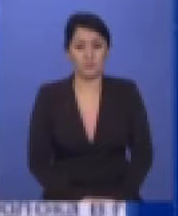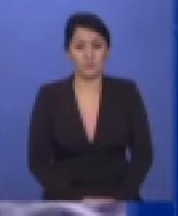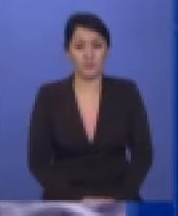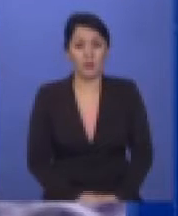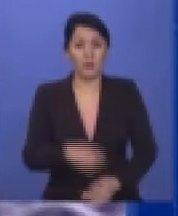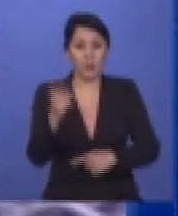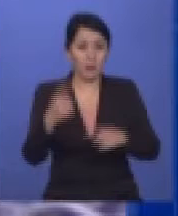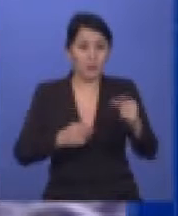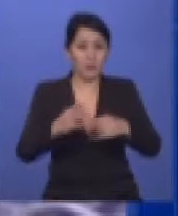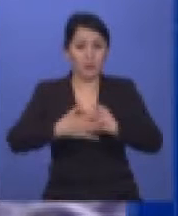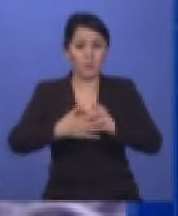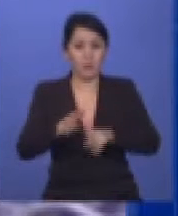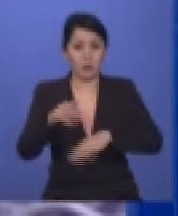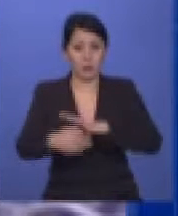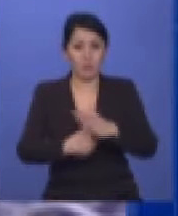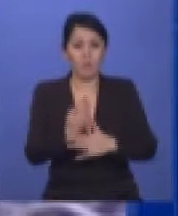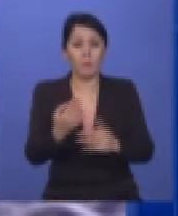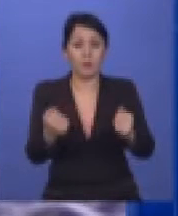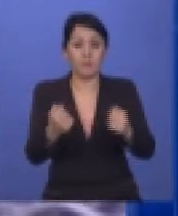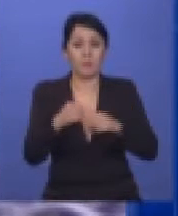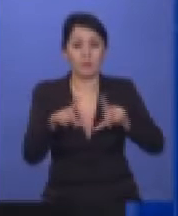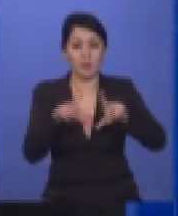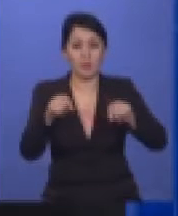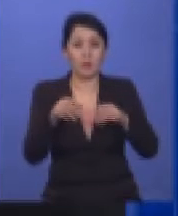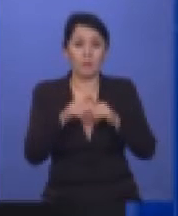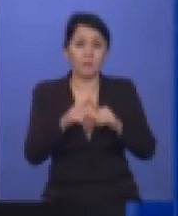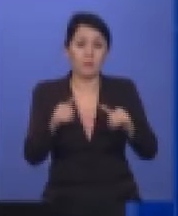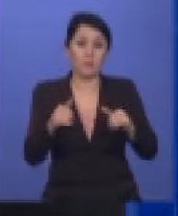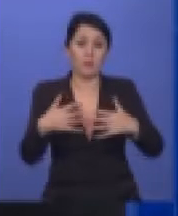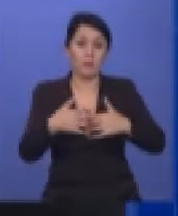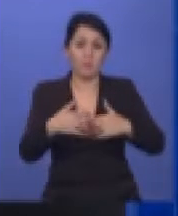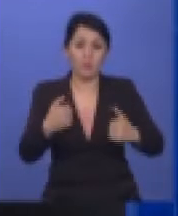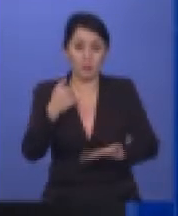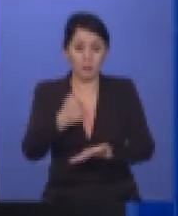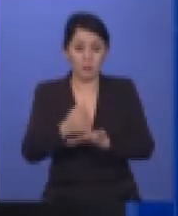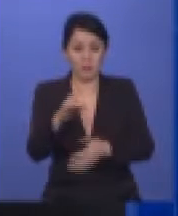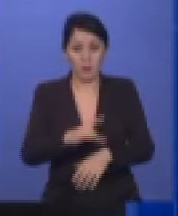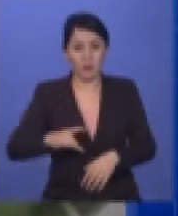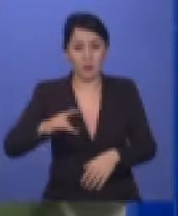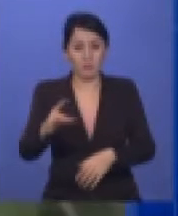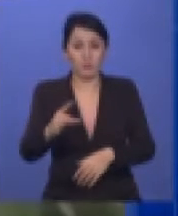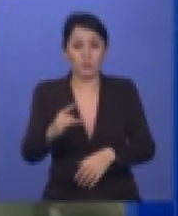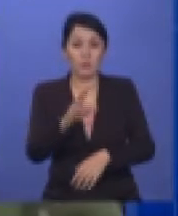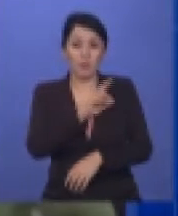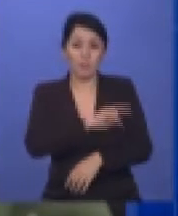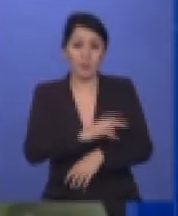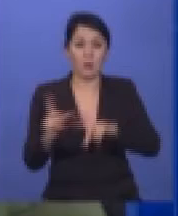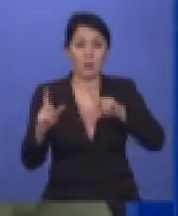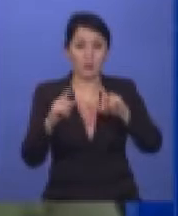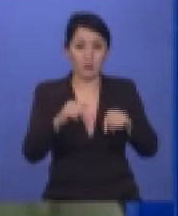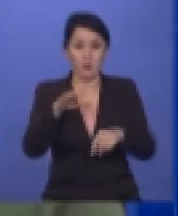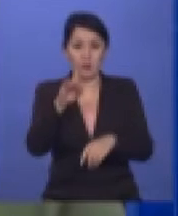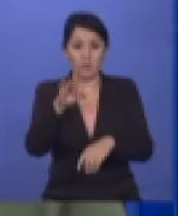Запуск молочного комплекса, открытие новых спортивных кортов и развитие животноводства. Глава региона Кумар Аксакалов с рабочей поездкой